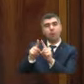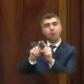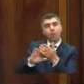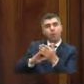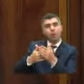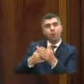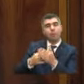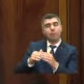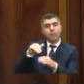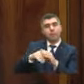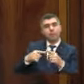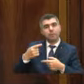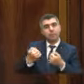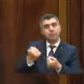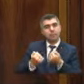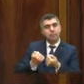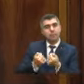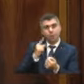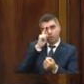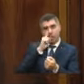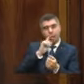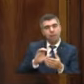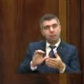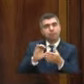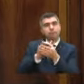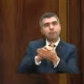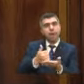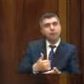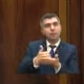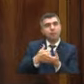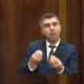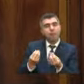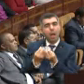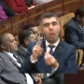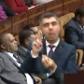فإننا في فريق الأصل والمعصر نتمنى لكم كامل التوفيق في مهامكم تحت الرعاية السامية.